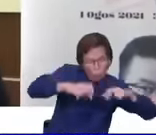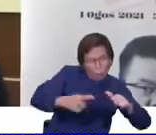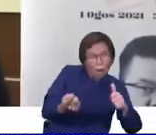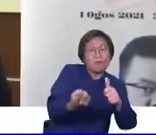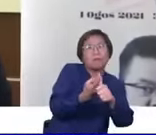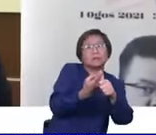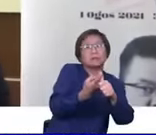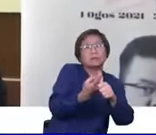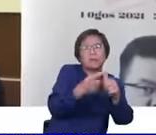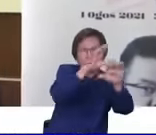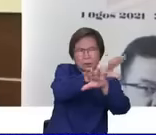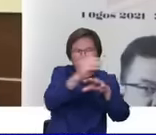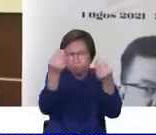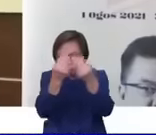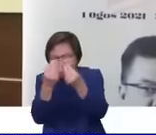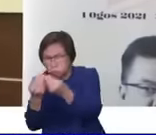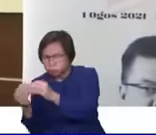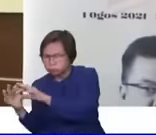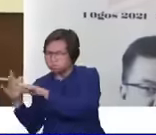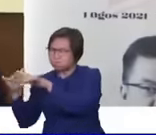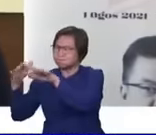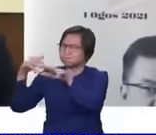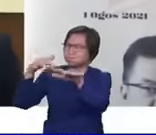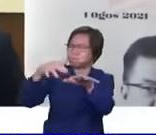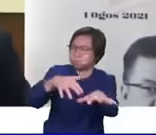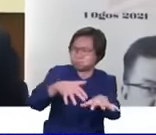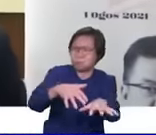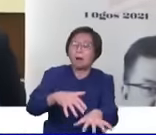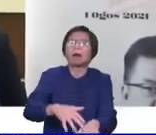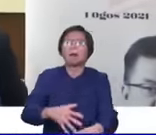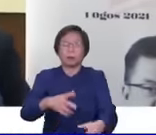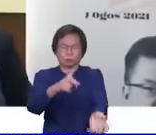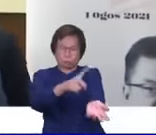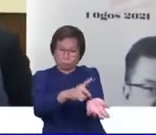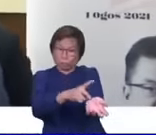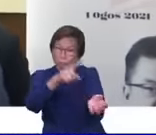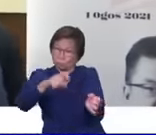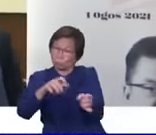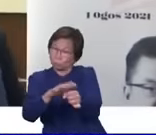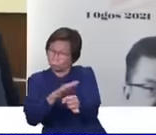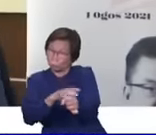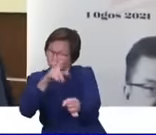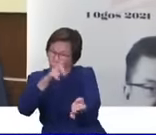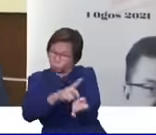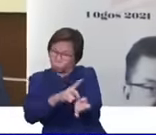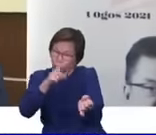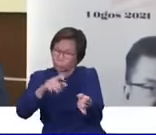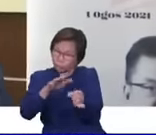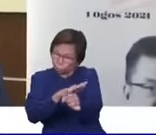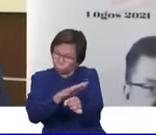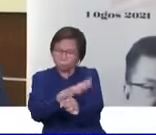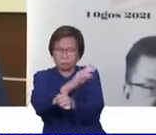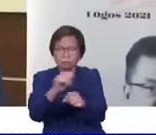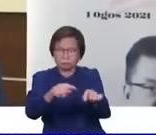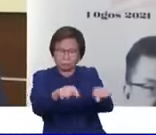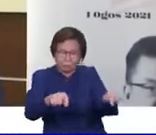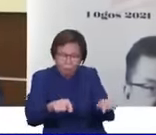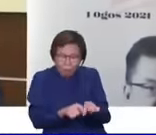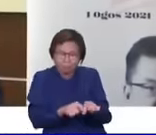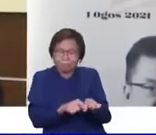di medical ataupun Heart key office Tumse mencukupi kawasan itu